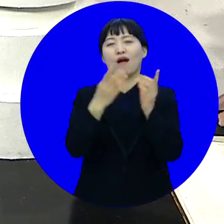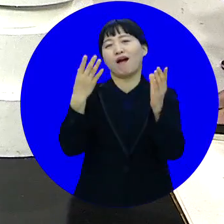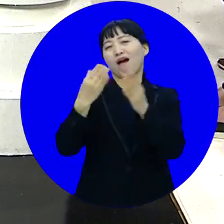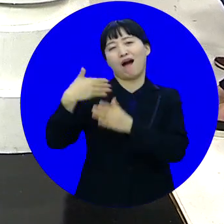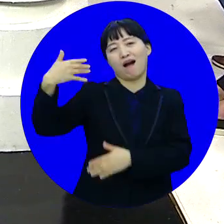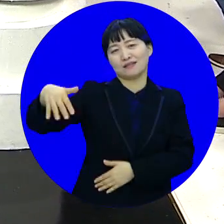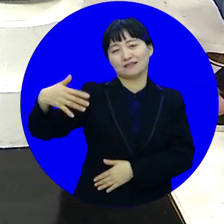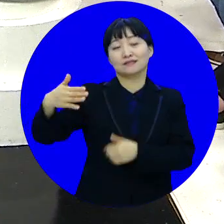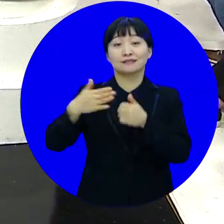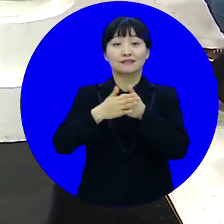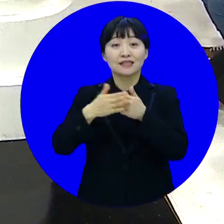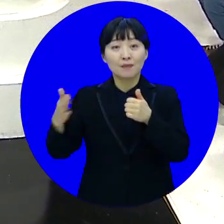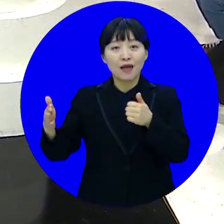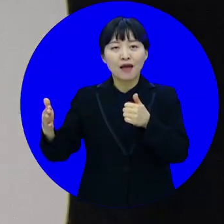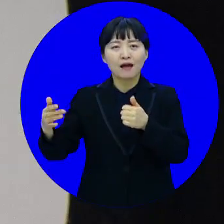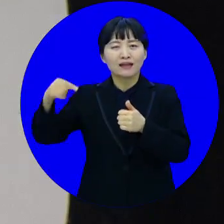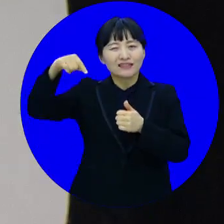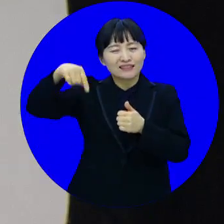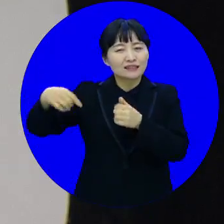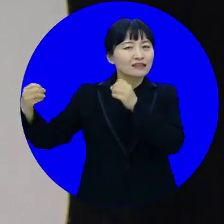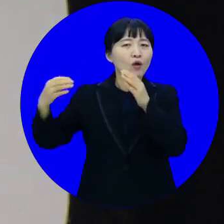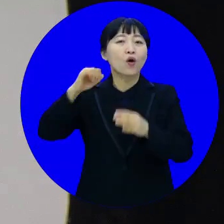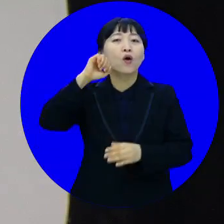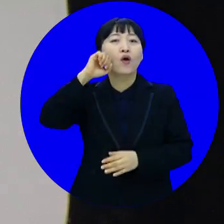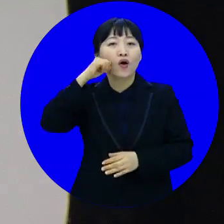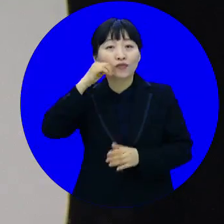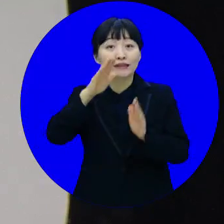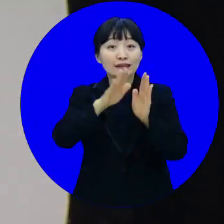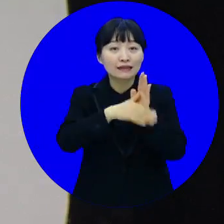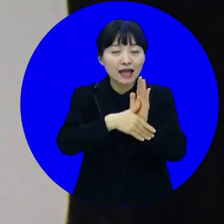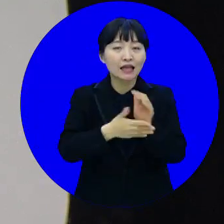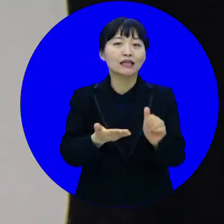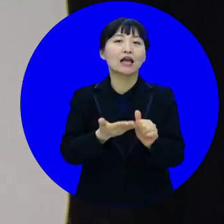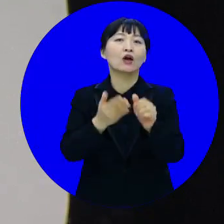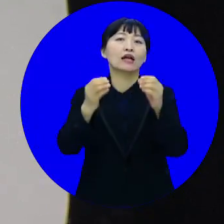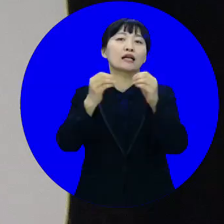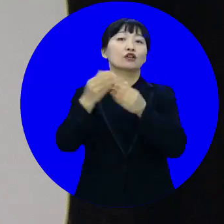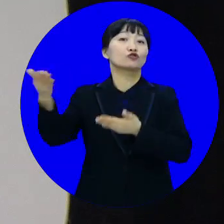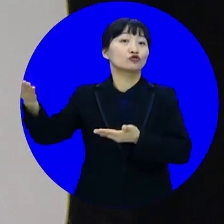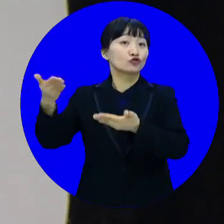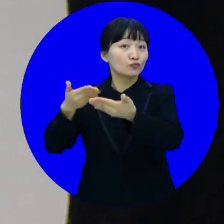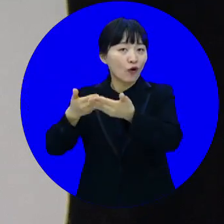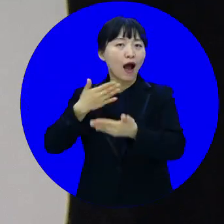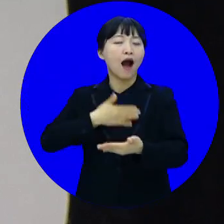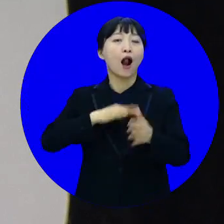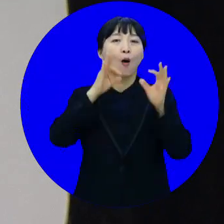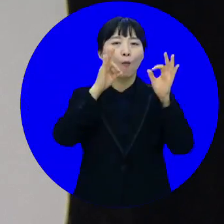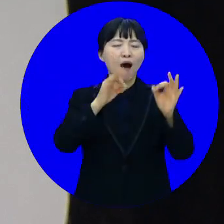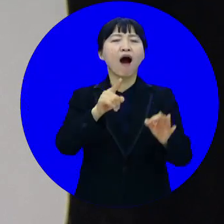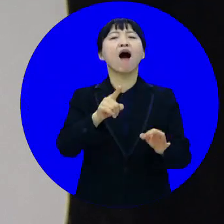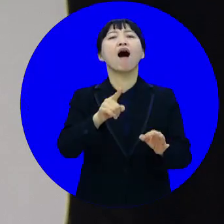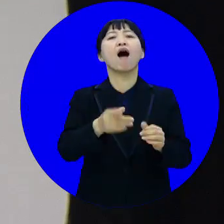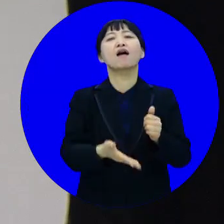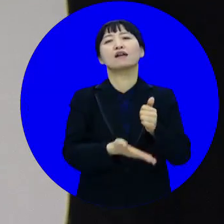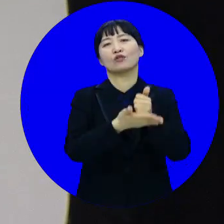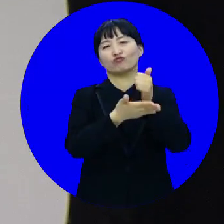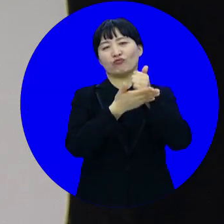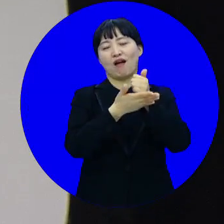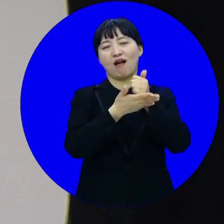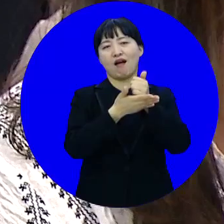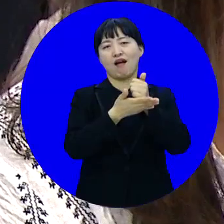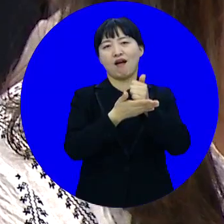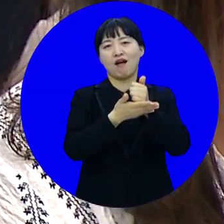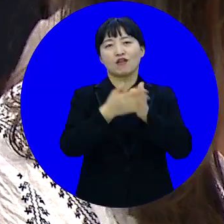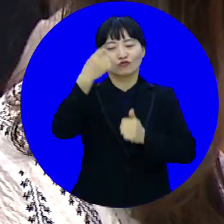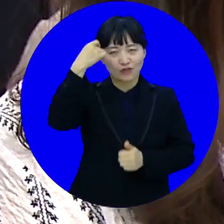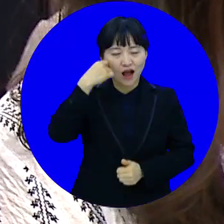대화 나누기가 너무 힘들 때 그냥 이거 이렇게 넘겨주면 알아서 읽고 아 이거 칭찬해줘야 되는구나, 격려해줘야 되는구나 이렇게 할